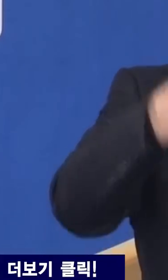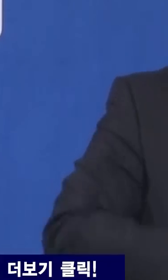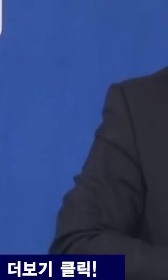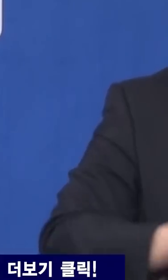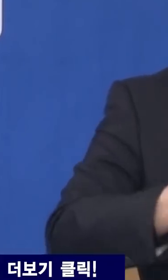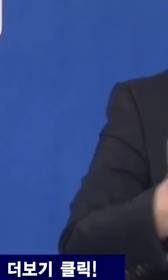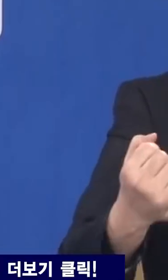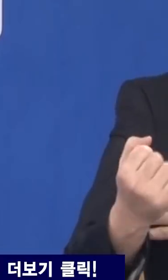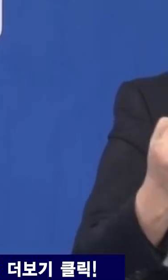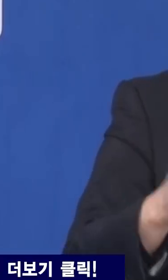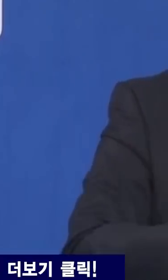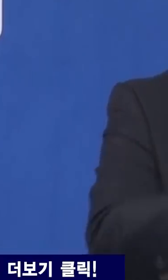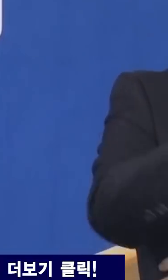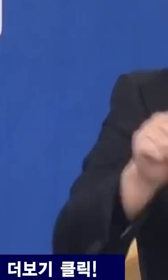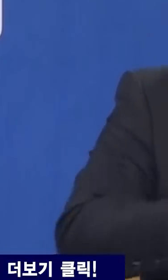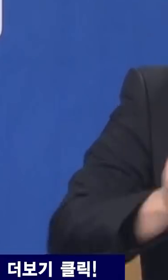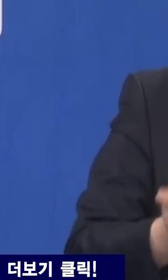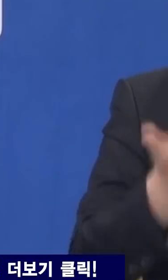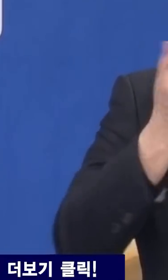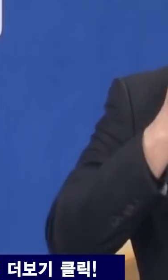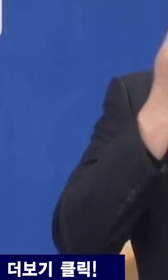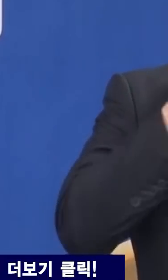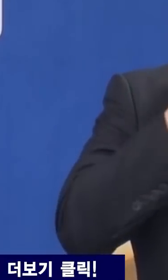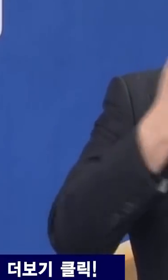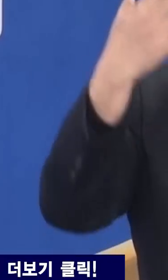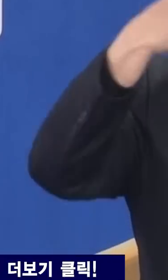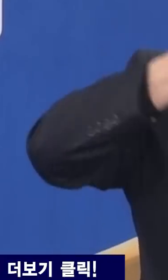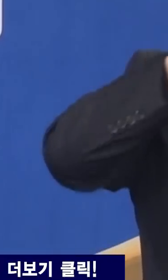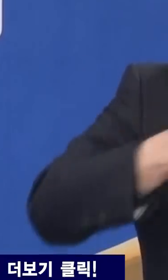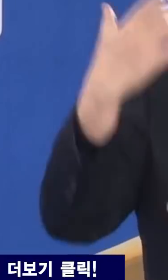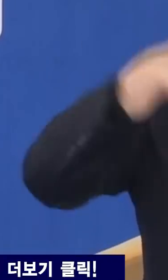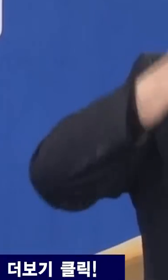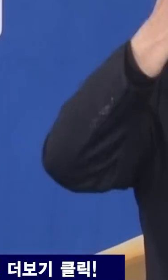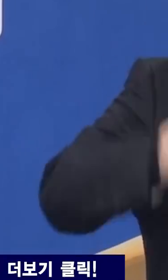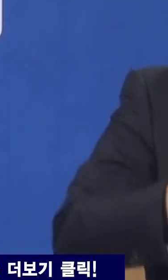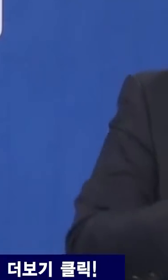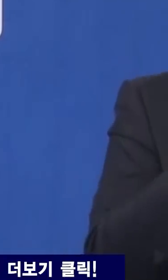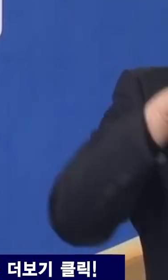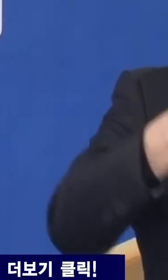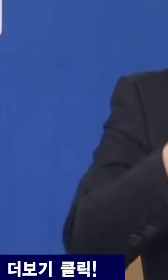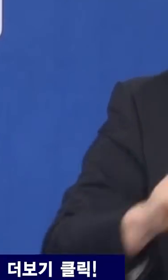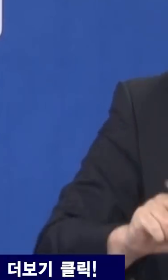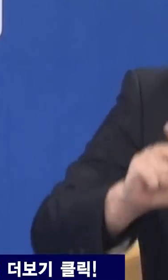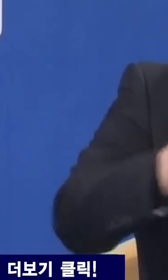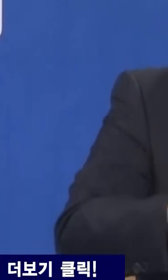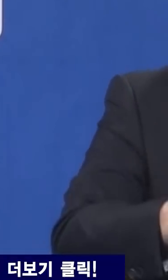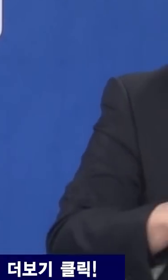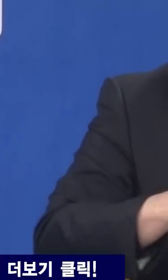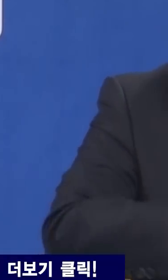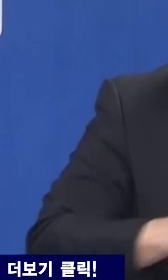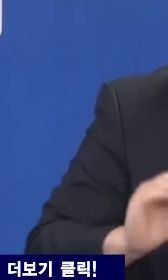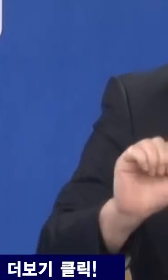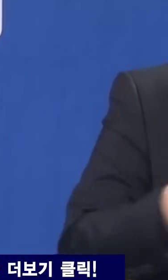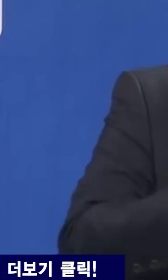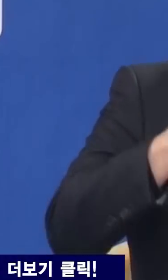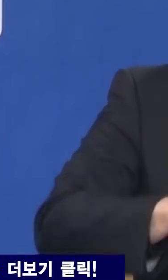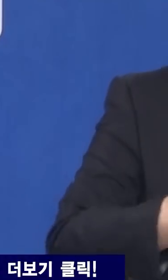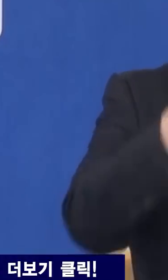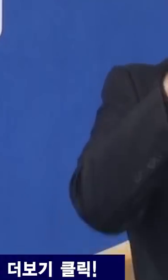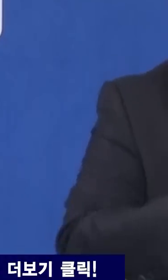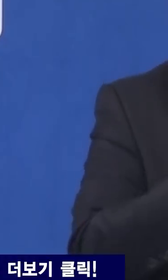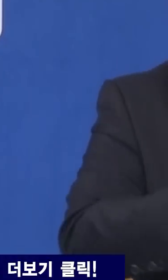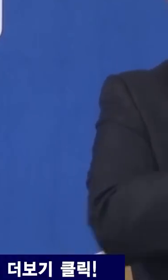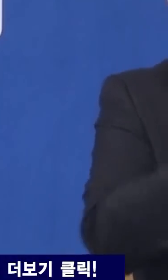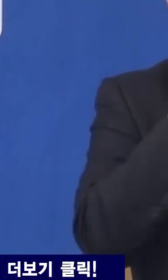후보와 국민의힘은 더 이상 거짓으로 누명을 씌우려 하지 말고 화천대유 커넥션에 대해 낱낱이 해명하고